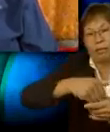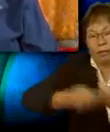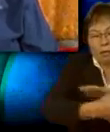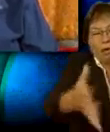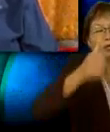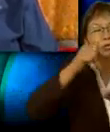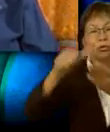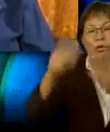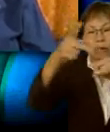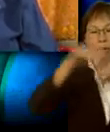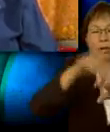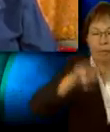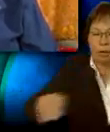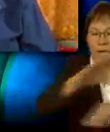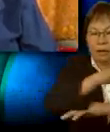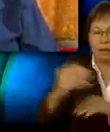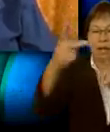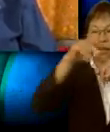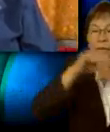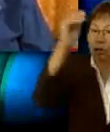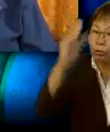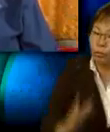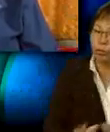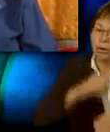mengedarkan surat-menyurat kepada para pelajar dan juga